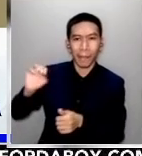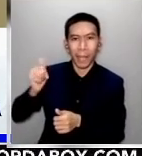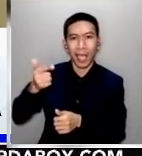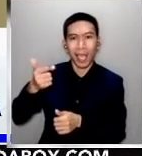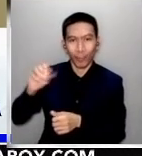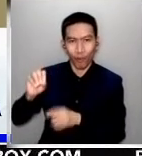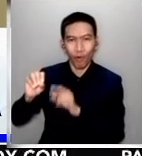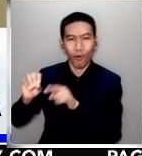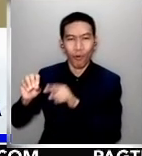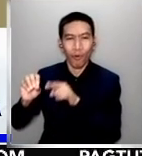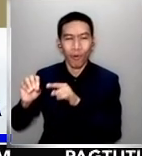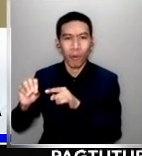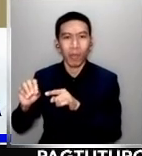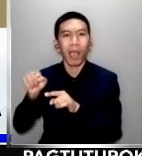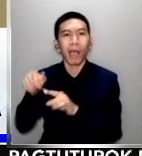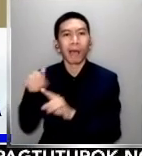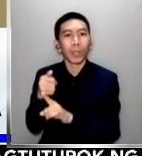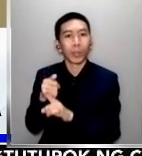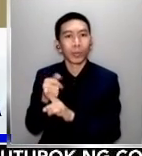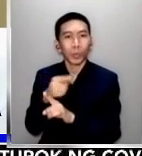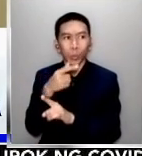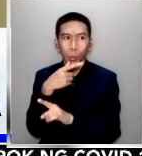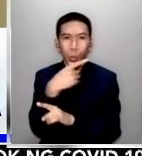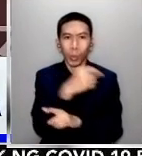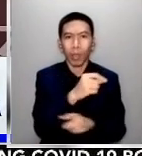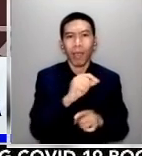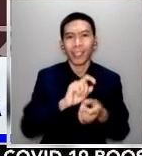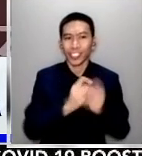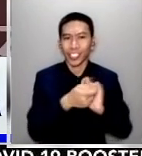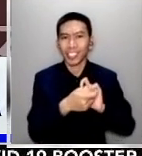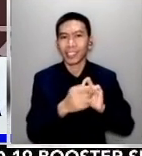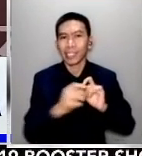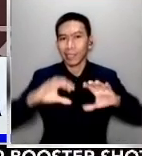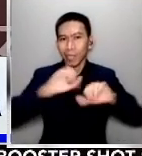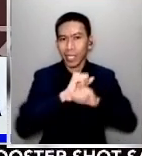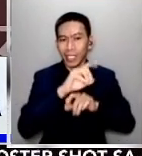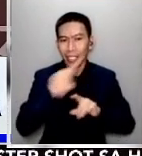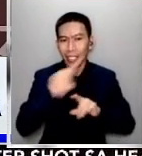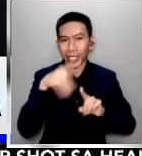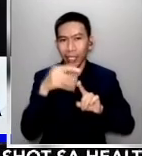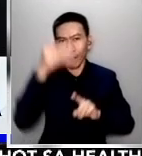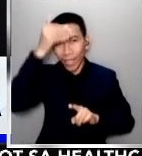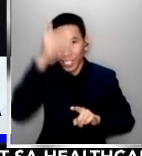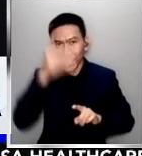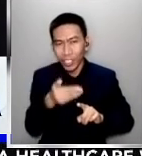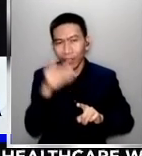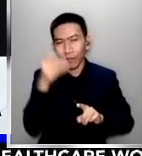expiry dates ng mga face shield para sa mga health worker. Binawi ni Mago ang testimonyang ito at